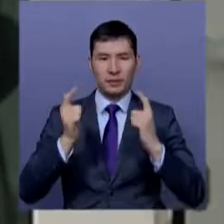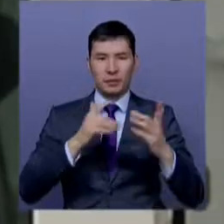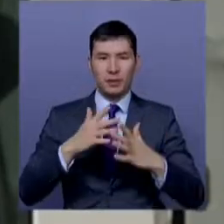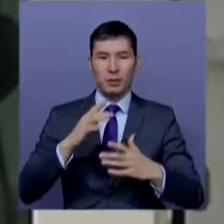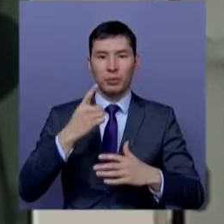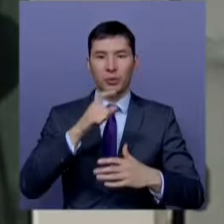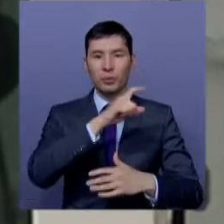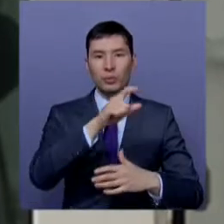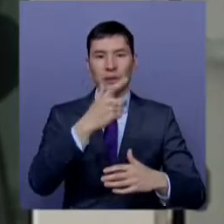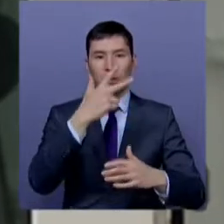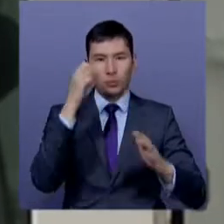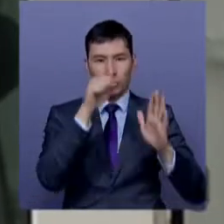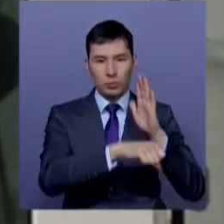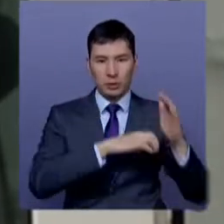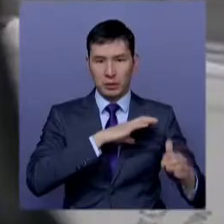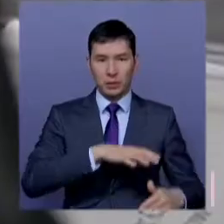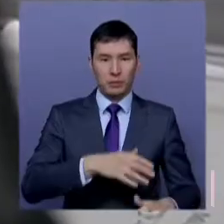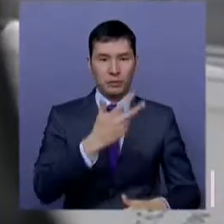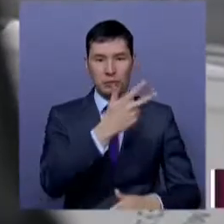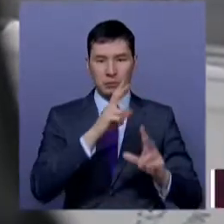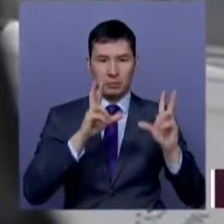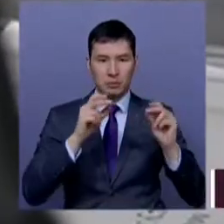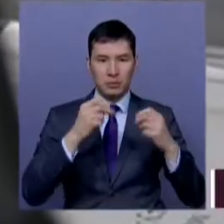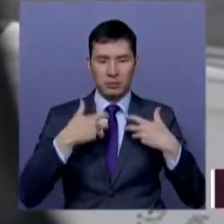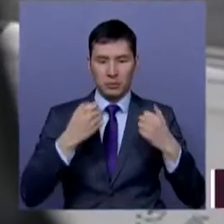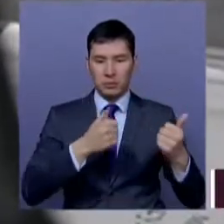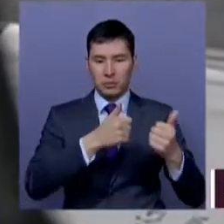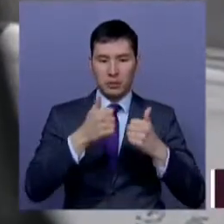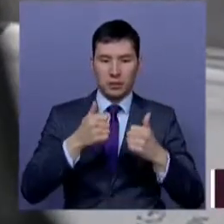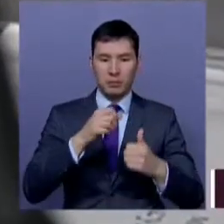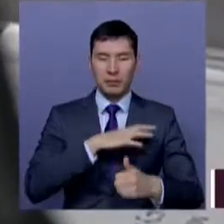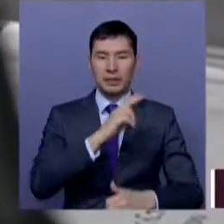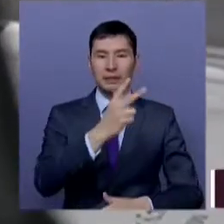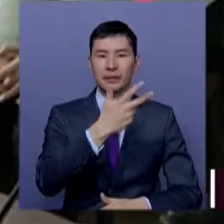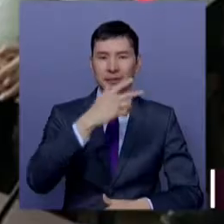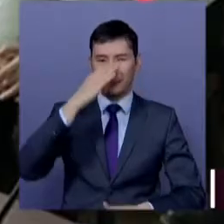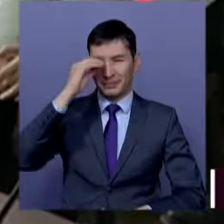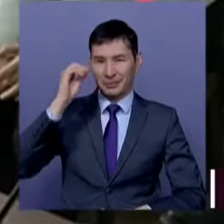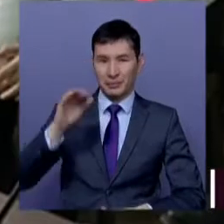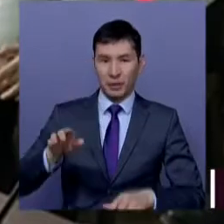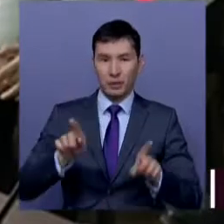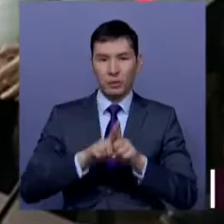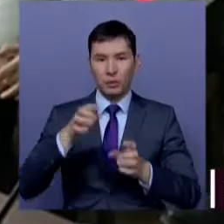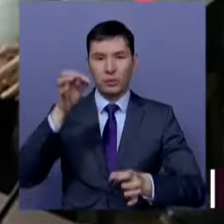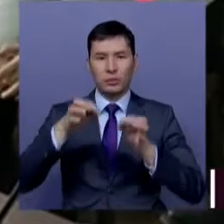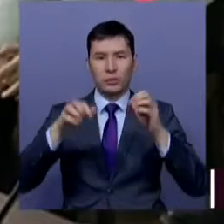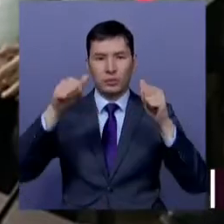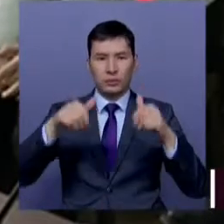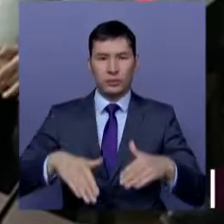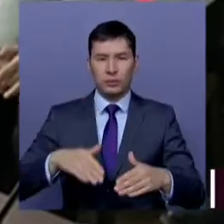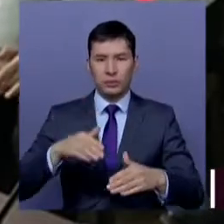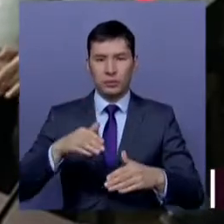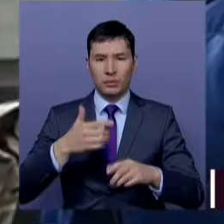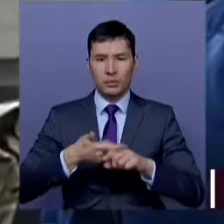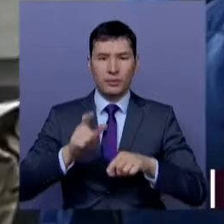жапа шеккен үш азамат бұған дейін ағайынды Әлікеевтерді кешірген болатын. Десе де бұл істің қоғамда үлкен резонанс тудырғаны